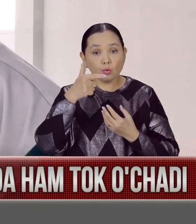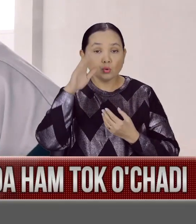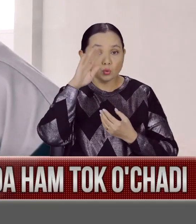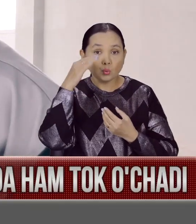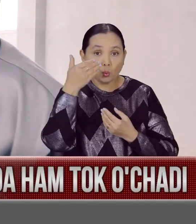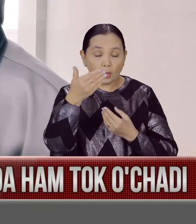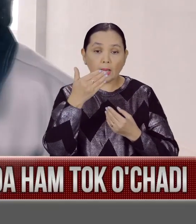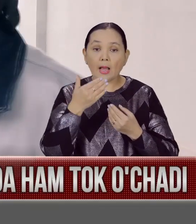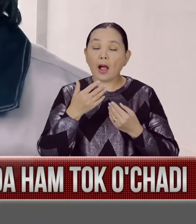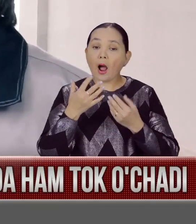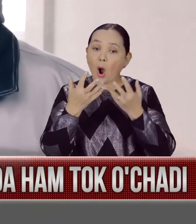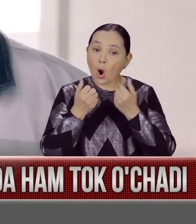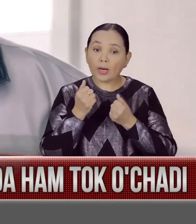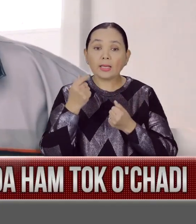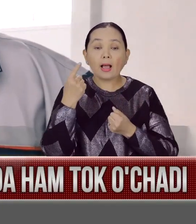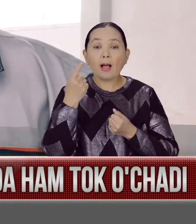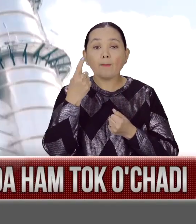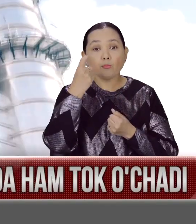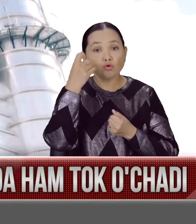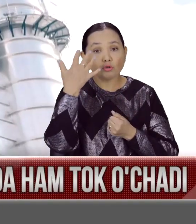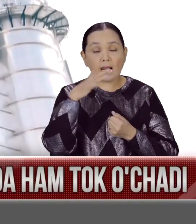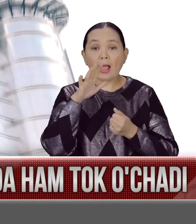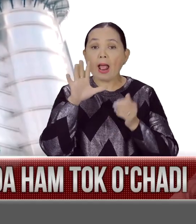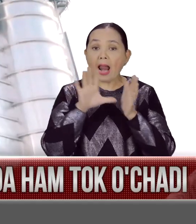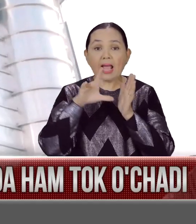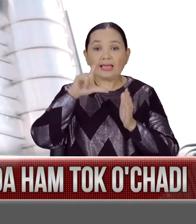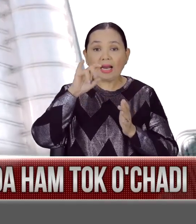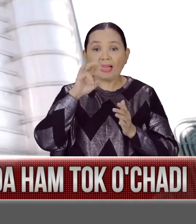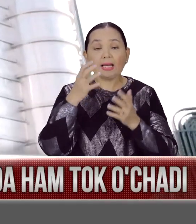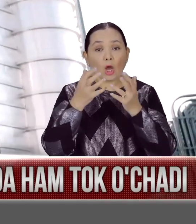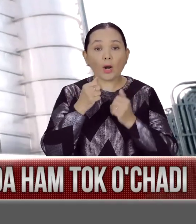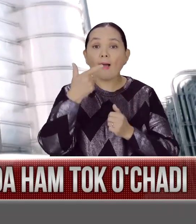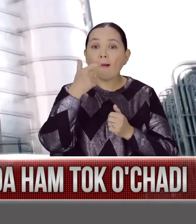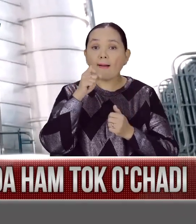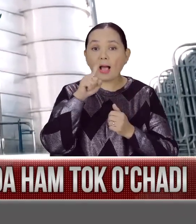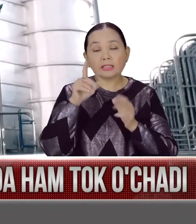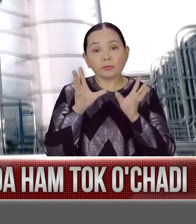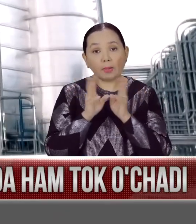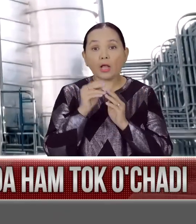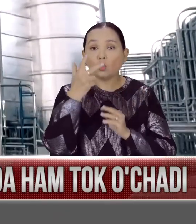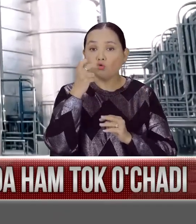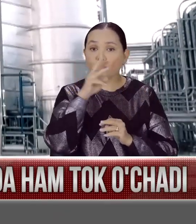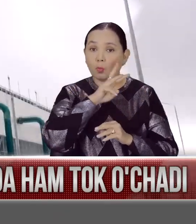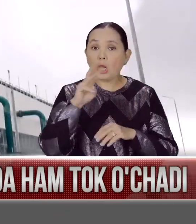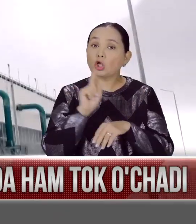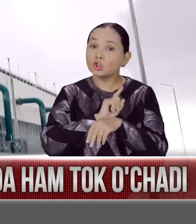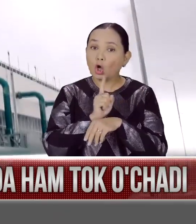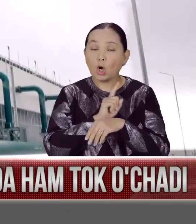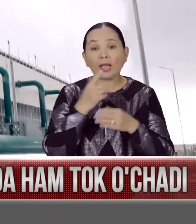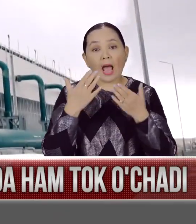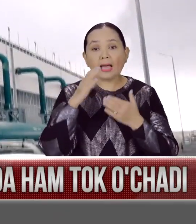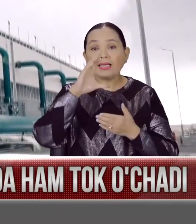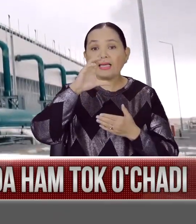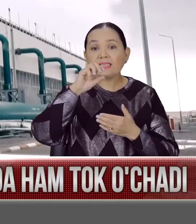Suv bilan hozir olayotgan 150 megavat elektr energiya olyapmiz. Gaz bilan 300 megavat soatiga. Agar